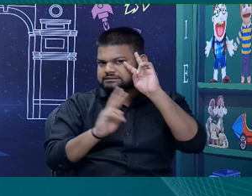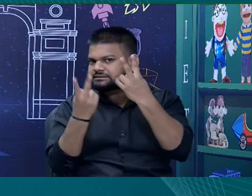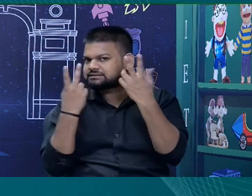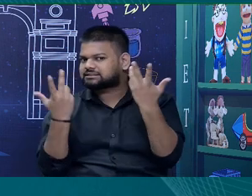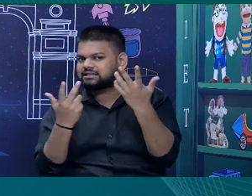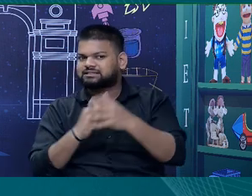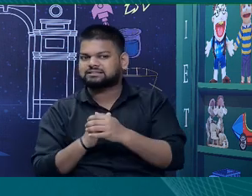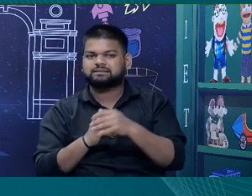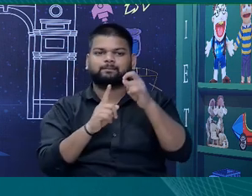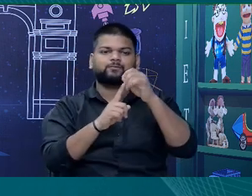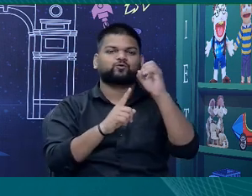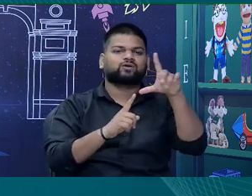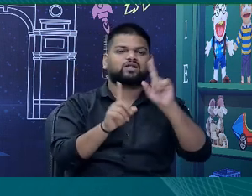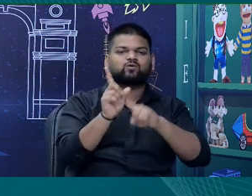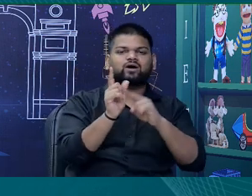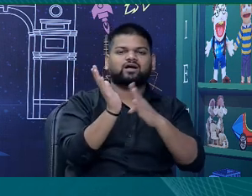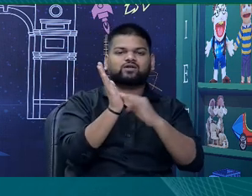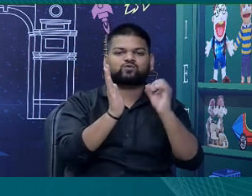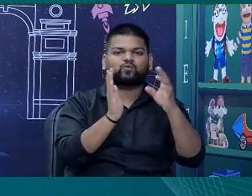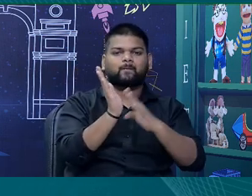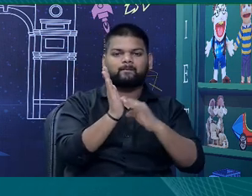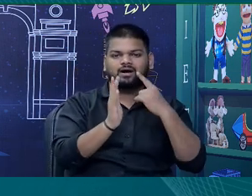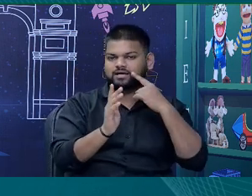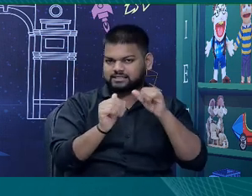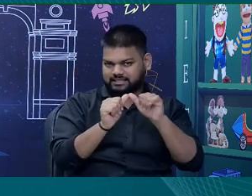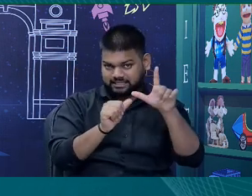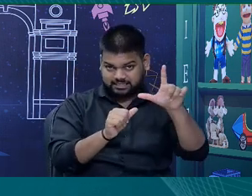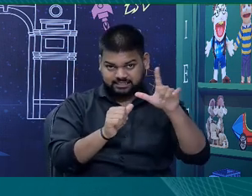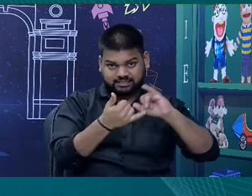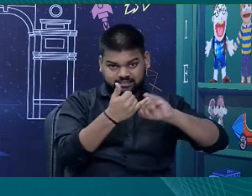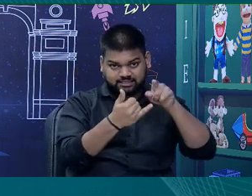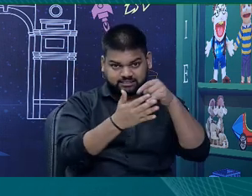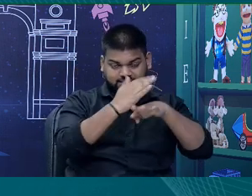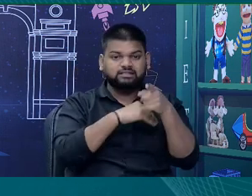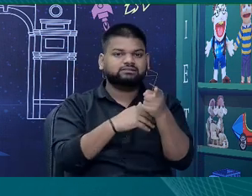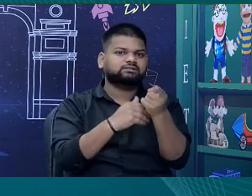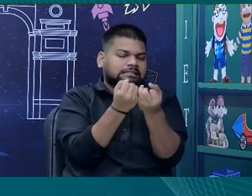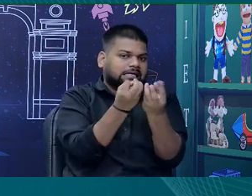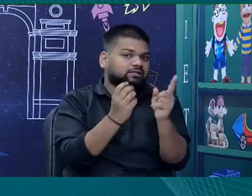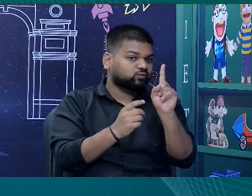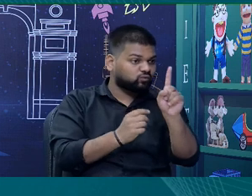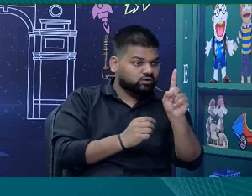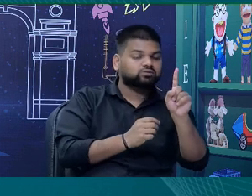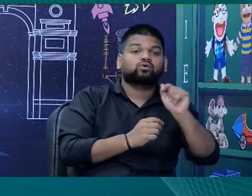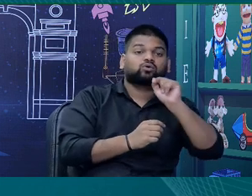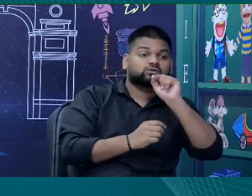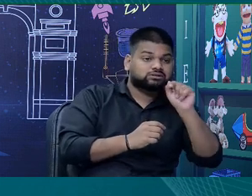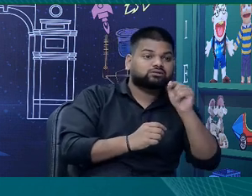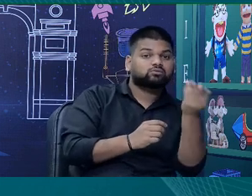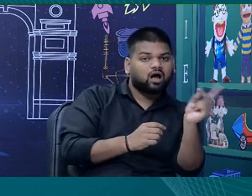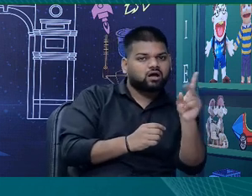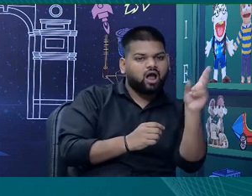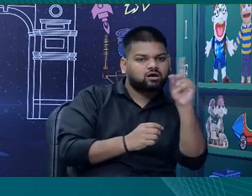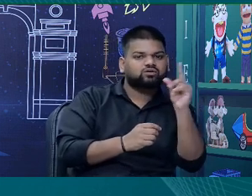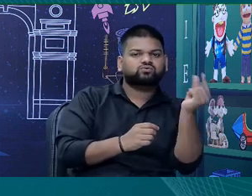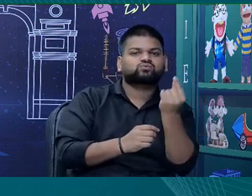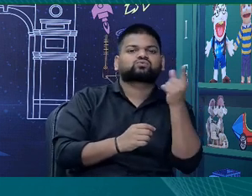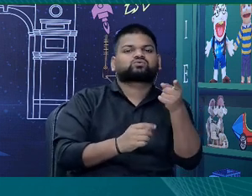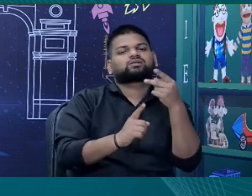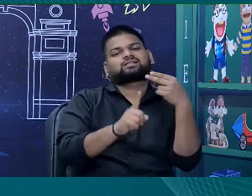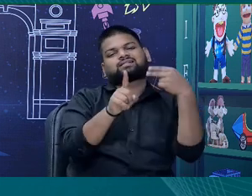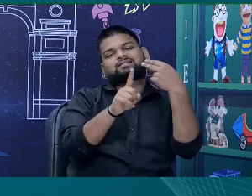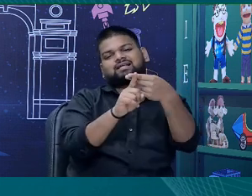कॉन्टेक्स्ट में कोई भी ऐसा एक्सप्रेशन जिसमें वन या वन से ज्यादा टर्म्स आएंगे वो भी पॉलिनॉमियल कहलाता है और इसी के